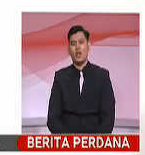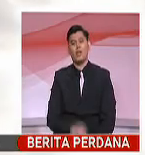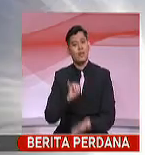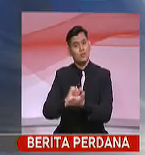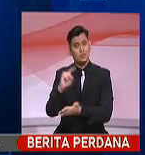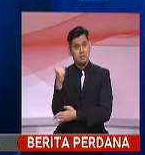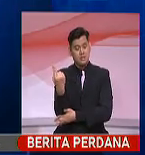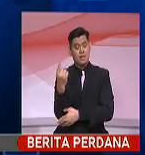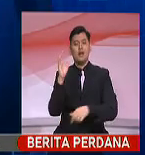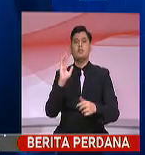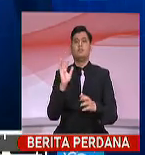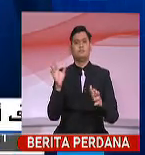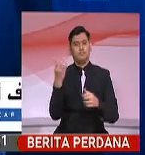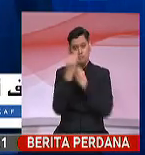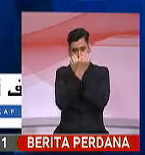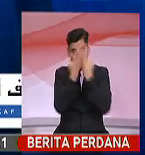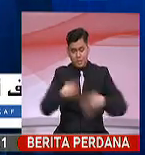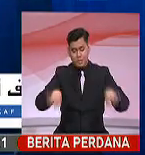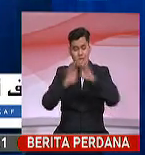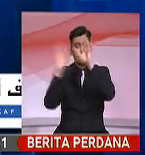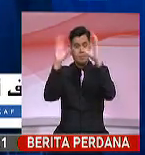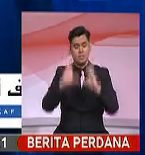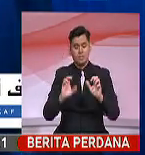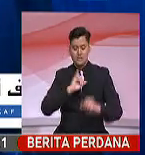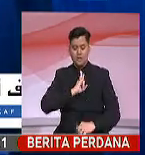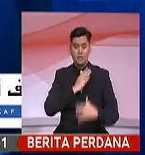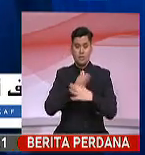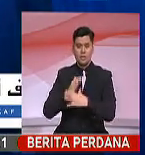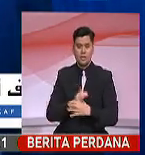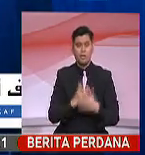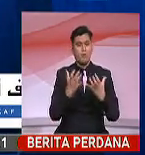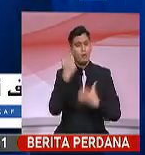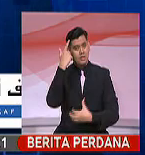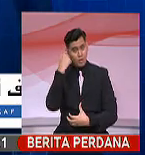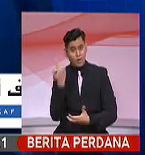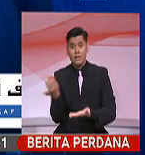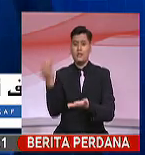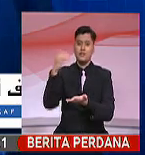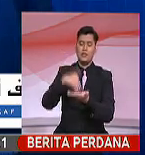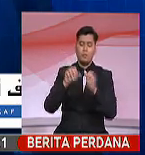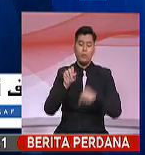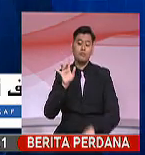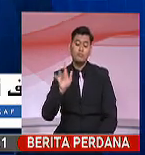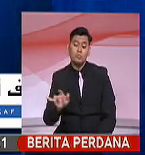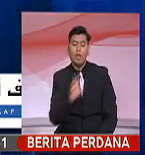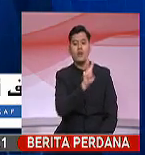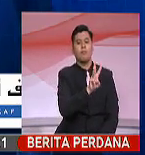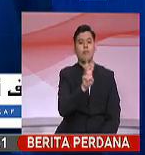yang dapat saya kongsikan pada malam ini. Untuk mendapatkan maklumat cuaca yang lebih terperinci, anda boleh layari laman sesawang kami